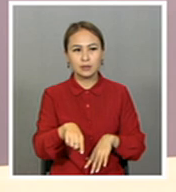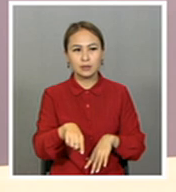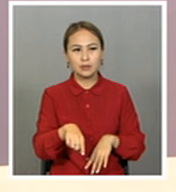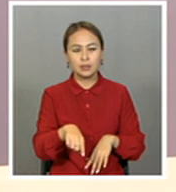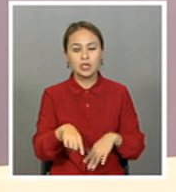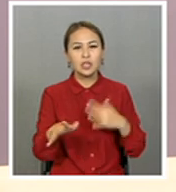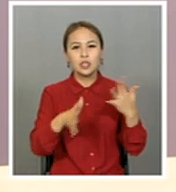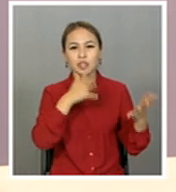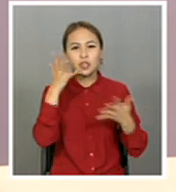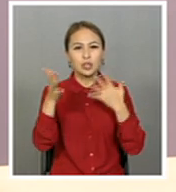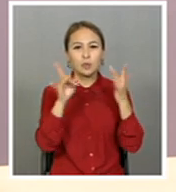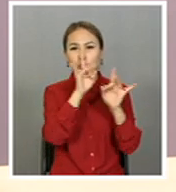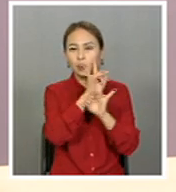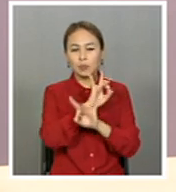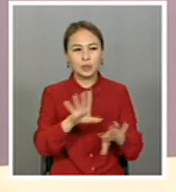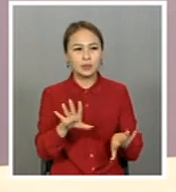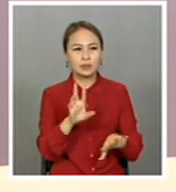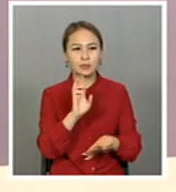жел болмас еді.